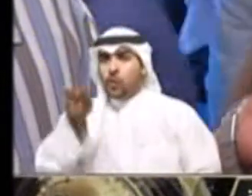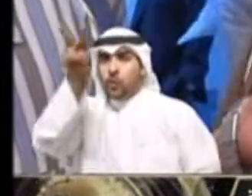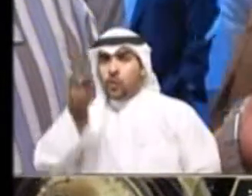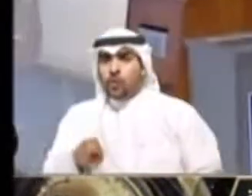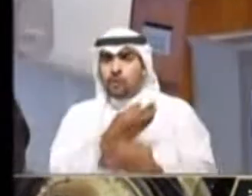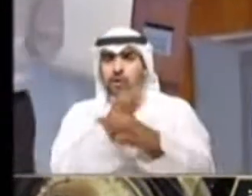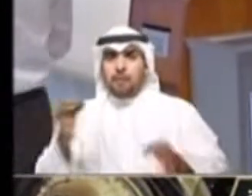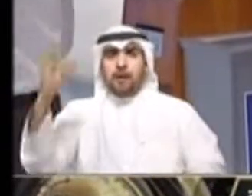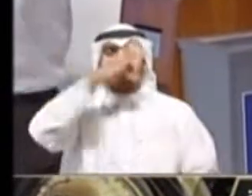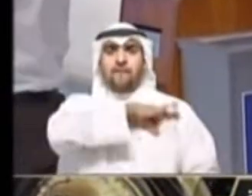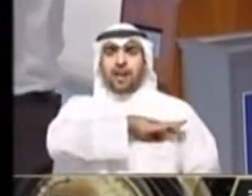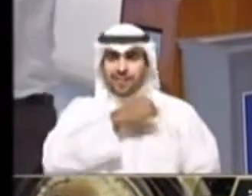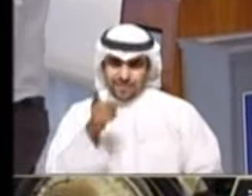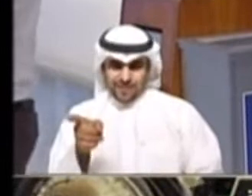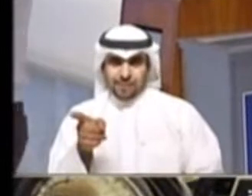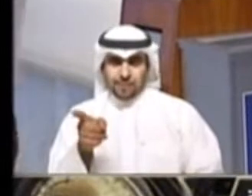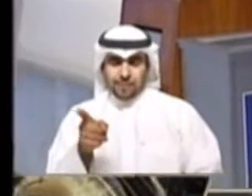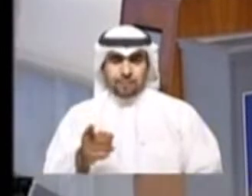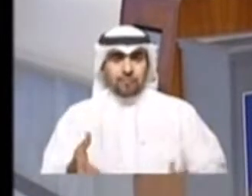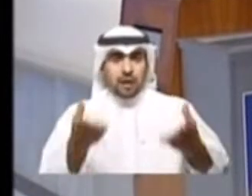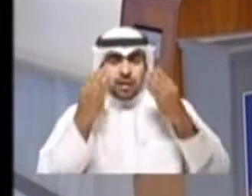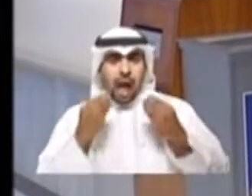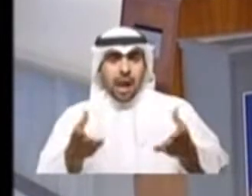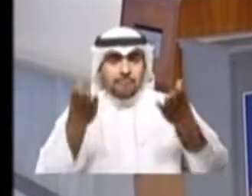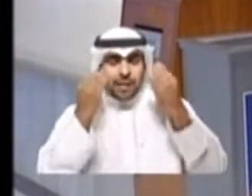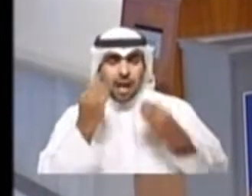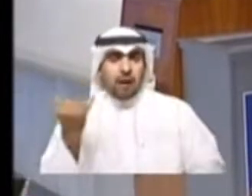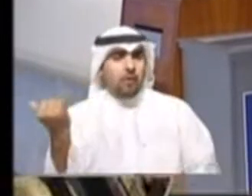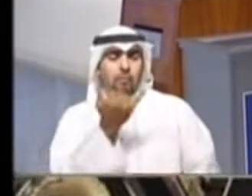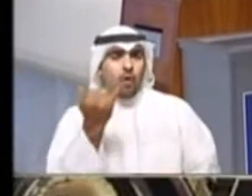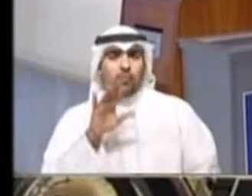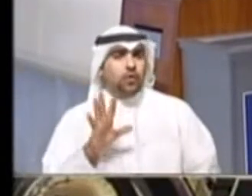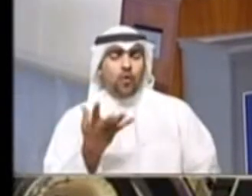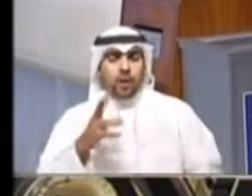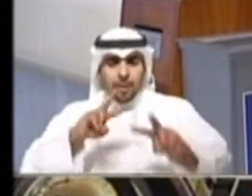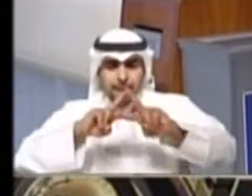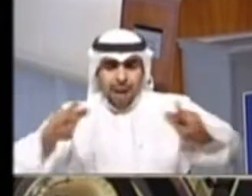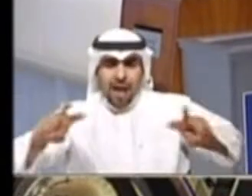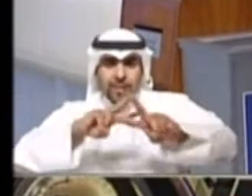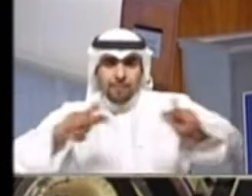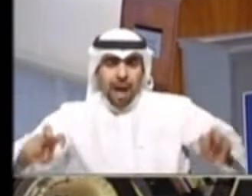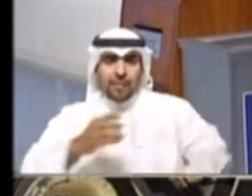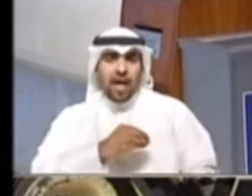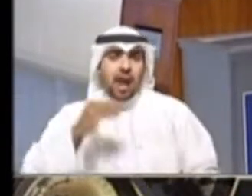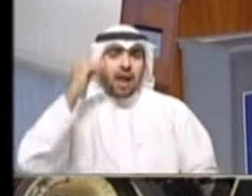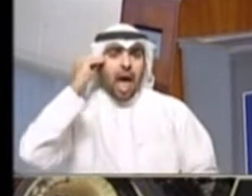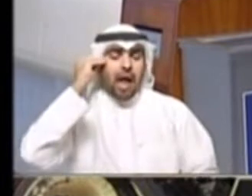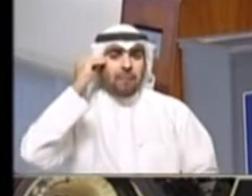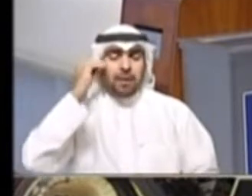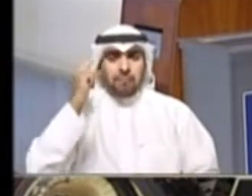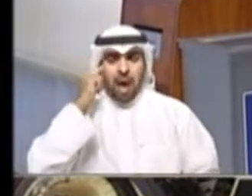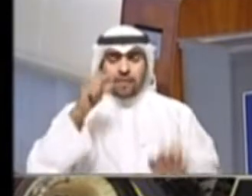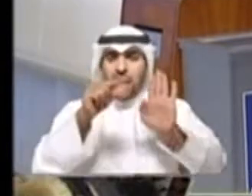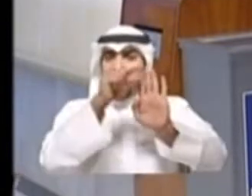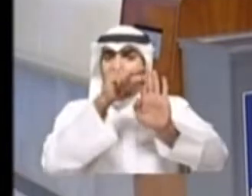احسن حال. التعليم اهم شيء كيف يجرون البحث العلمي وكيف يحضرون